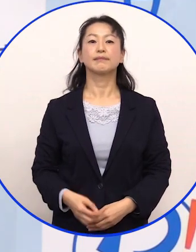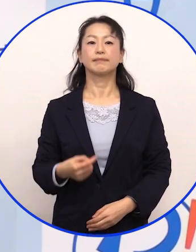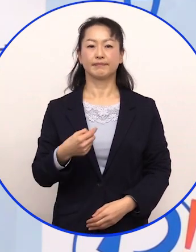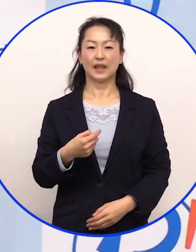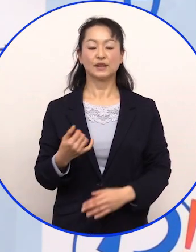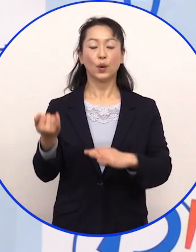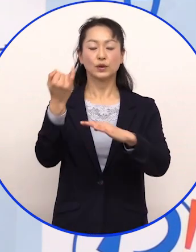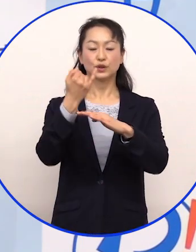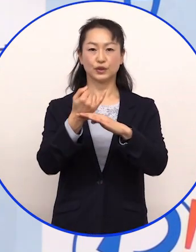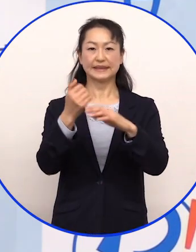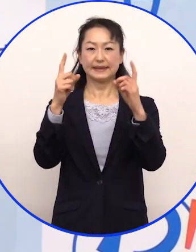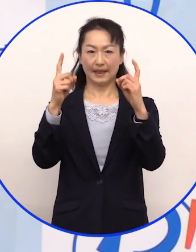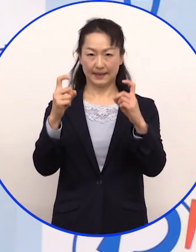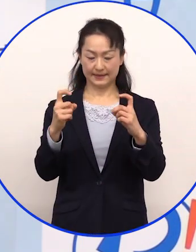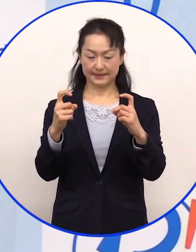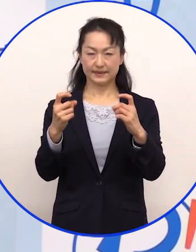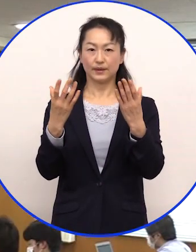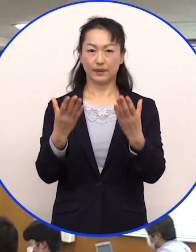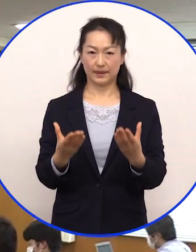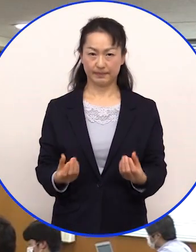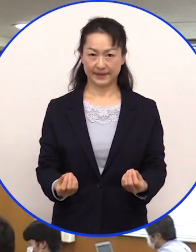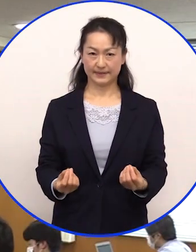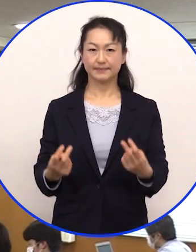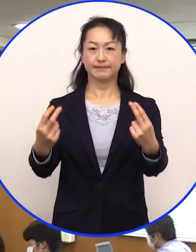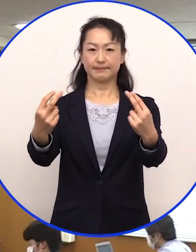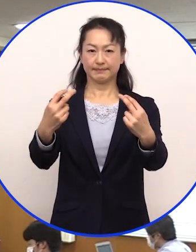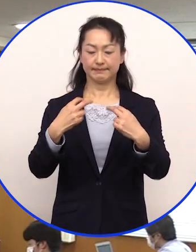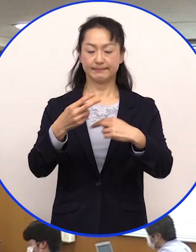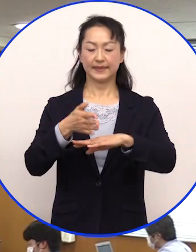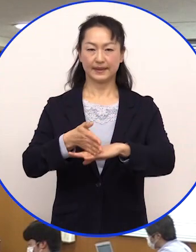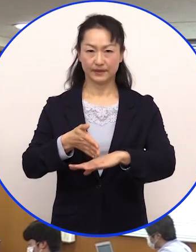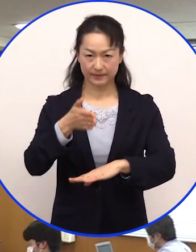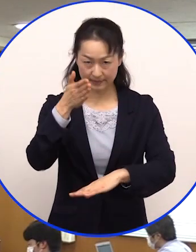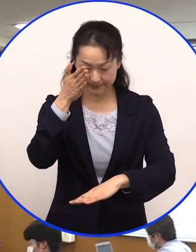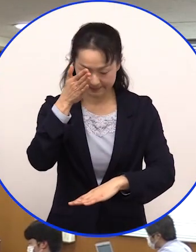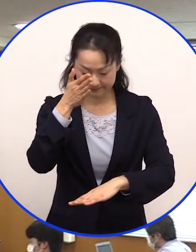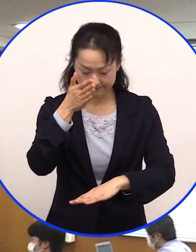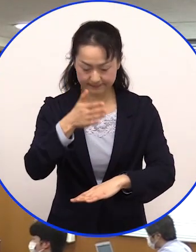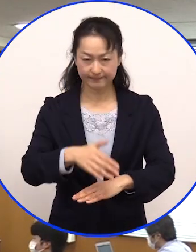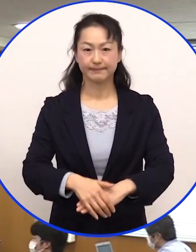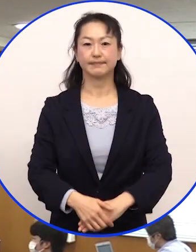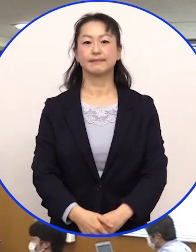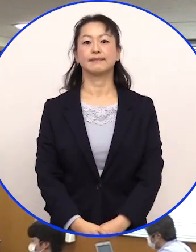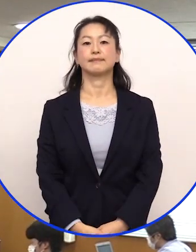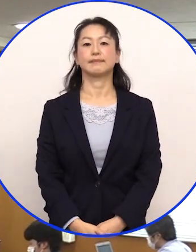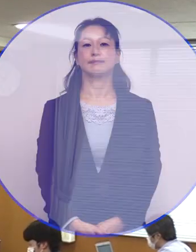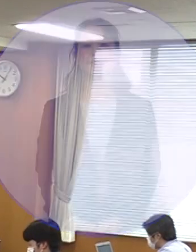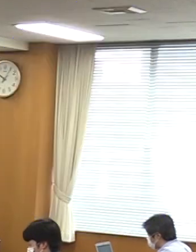私の就任の挨拶といたします。ご清聴いただきありがとうございました。